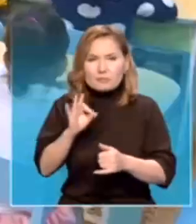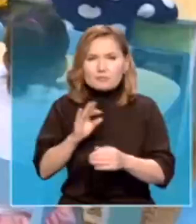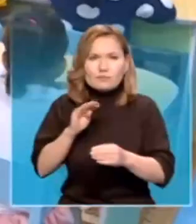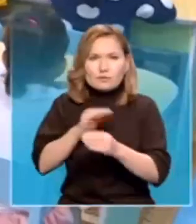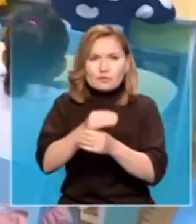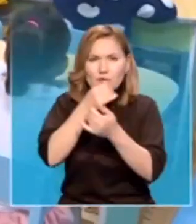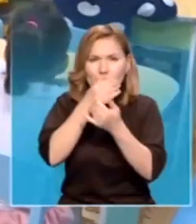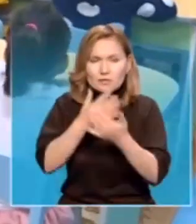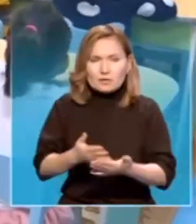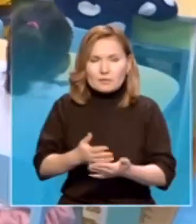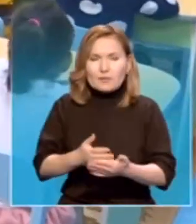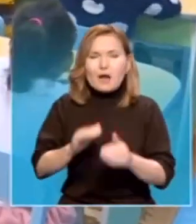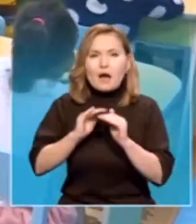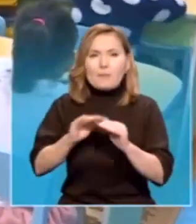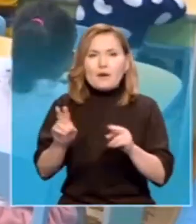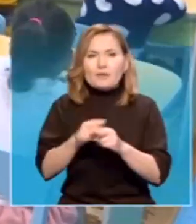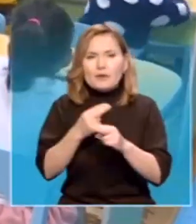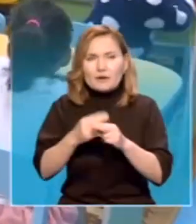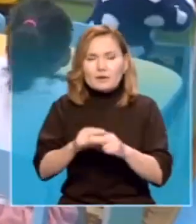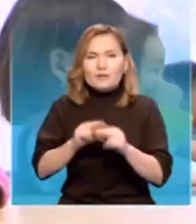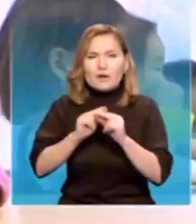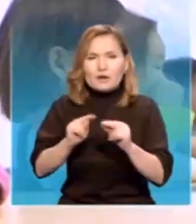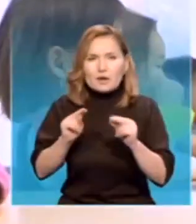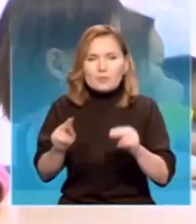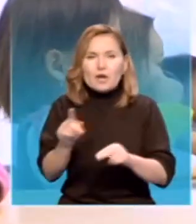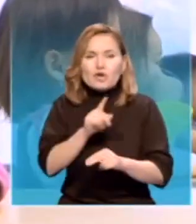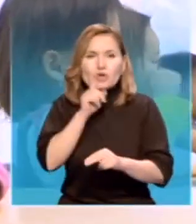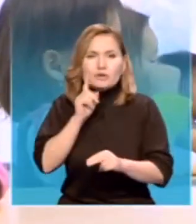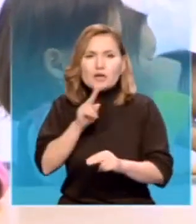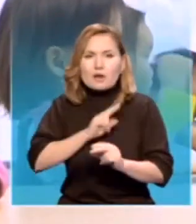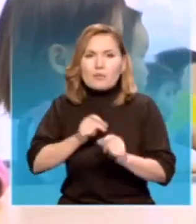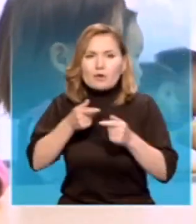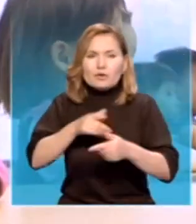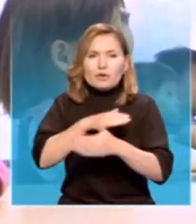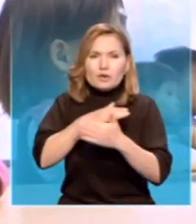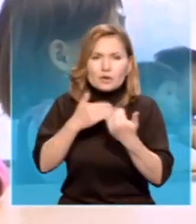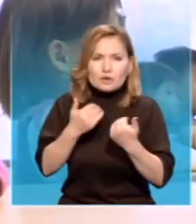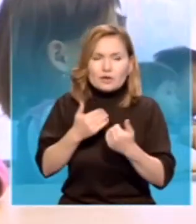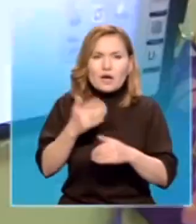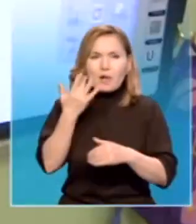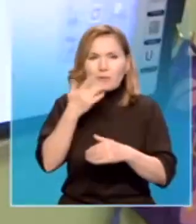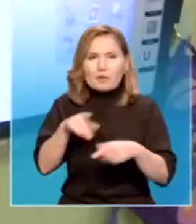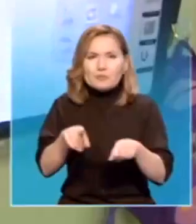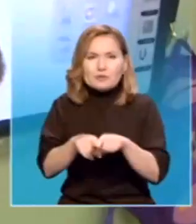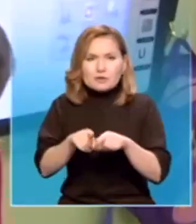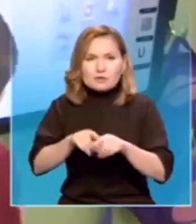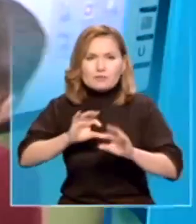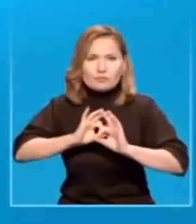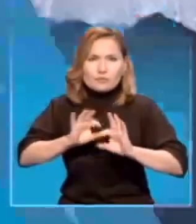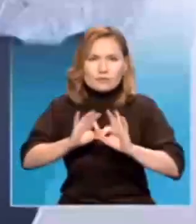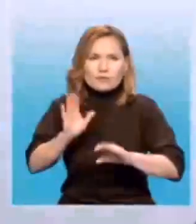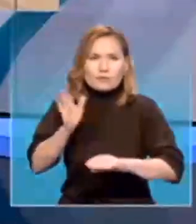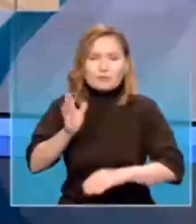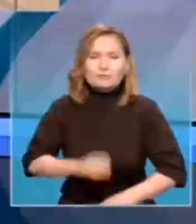алмаймыз. Баланы тәрбиелейтін мамандыққа жастар неге құлықсыз? Шетелмен салыстырамыз.